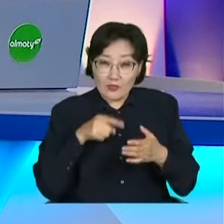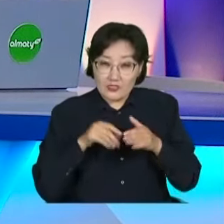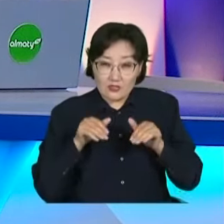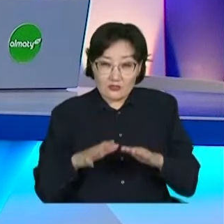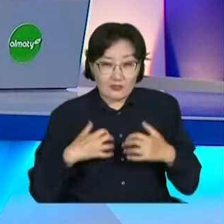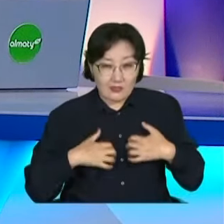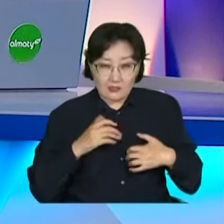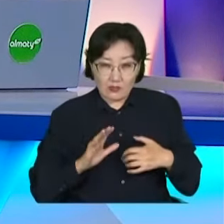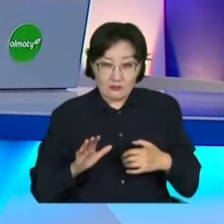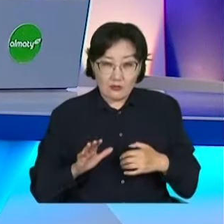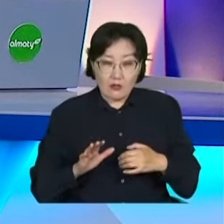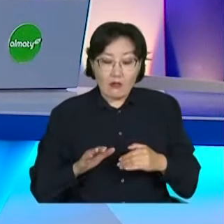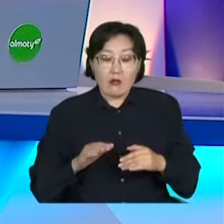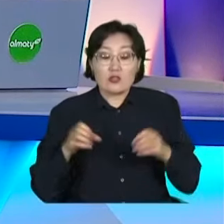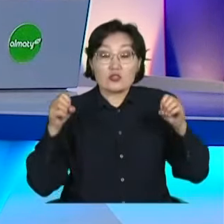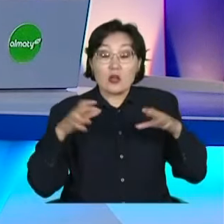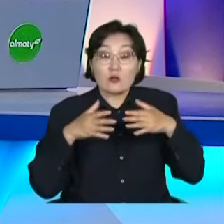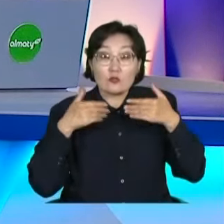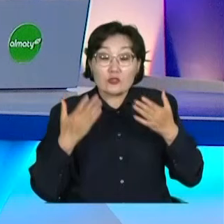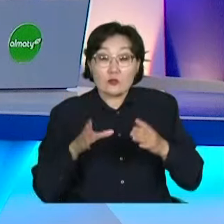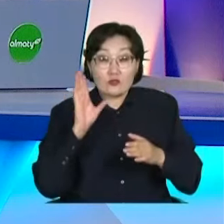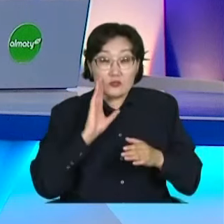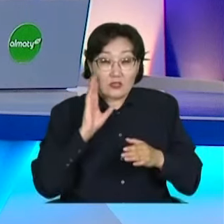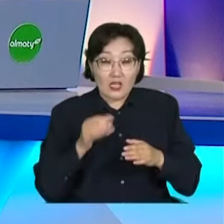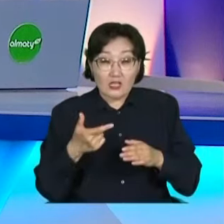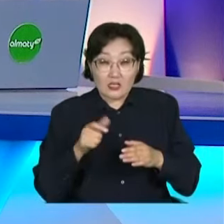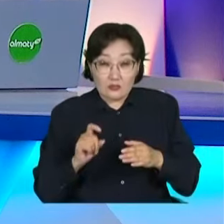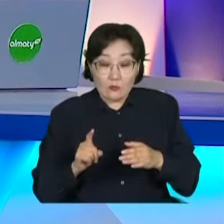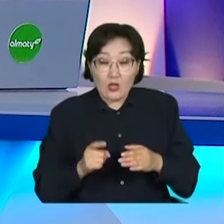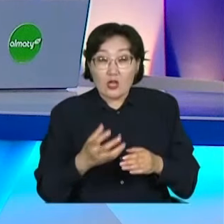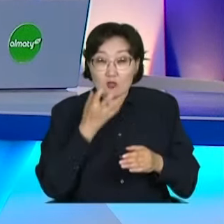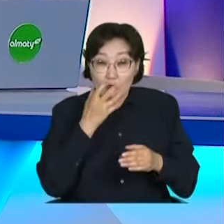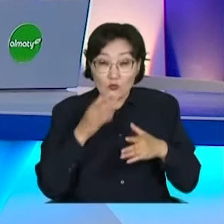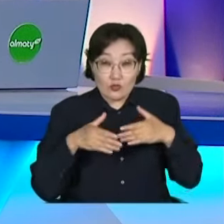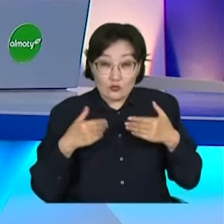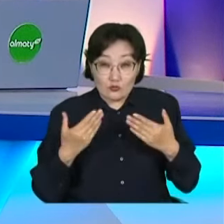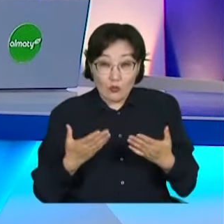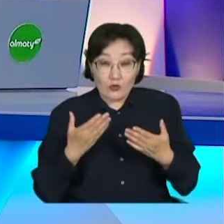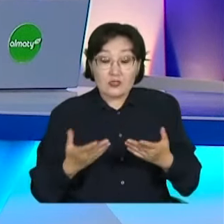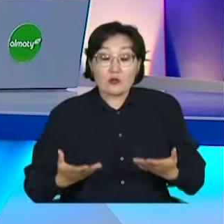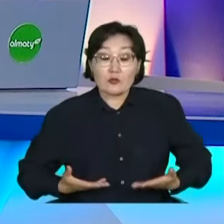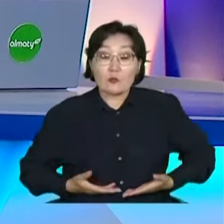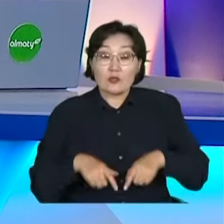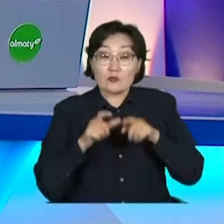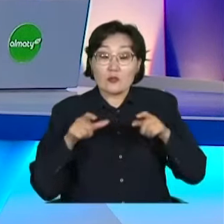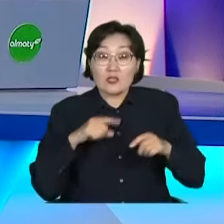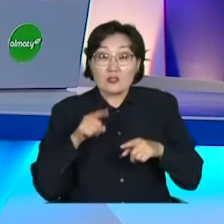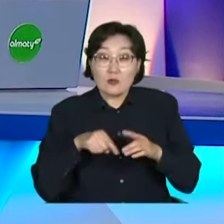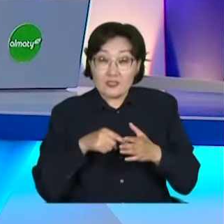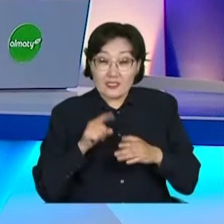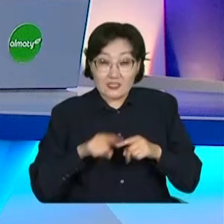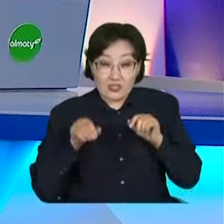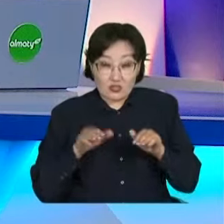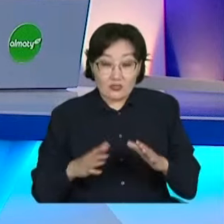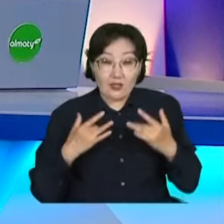шешуге асығатын емес. Жарық жоқ болса судан да, газдан да, жылудан дайырылып мазасы қашқан жұрт шаруаның тездетіп шешілуін